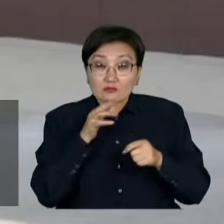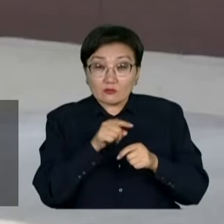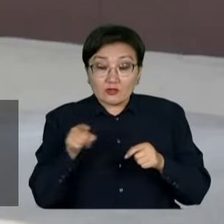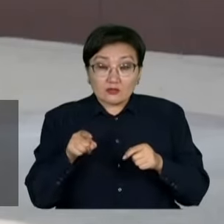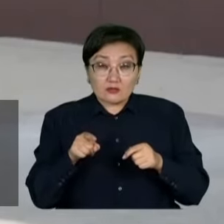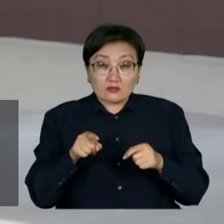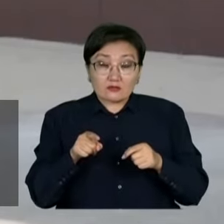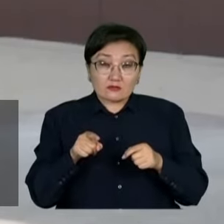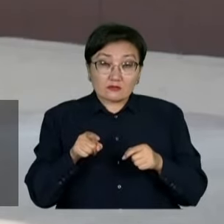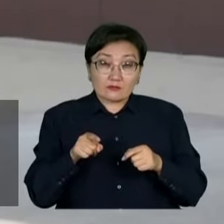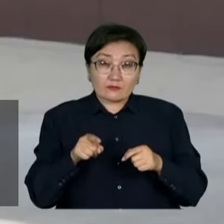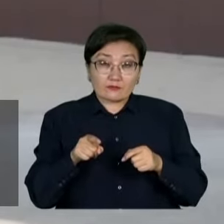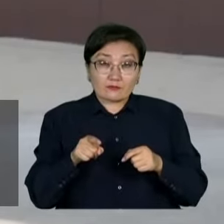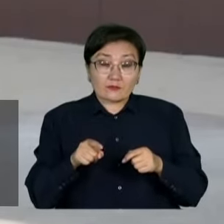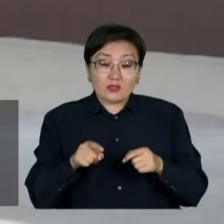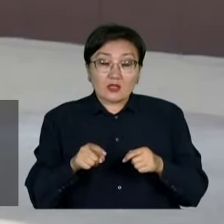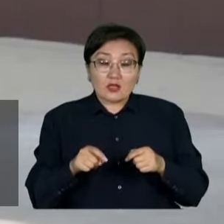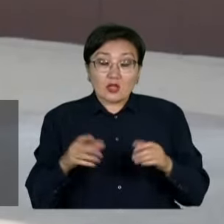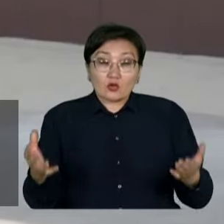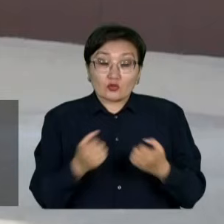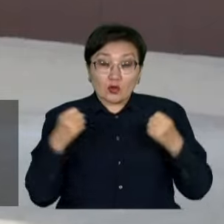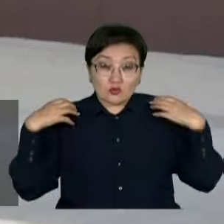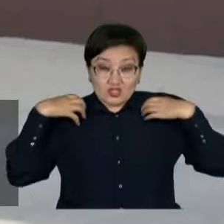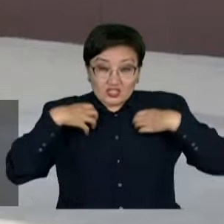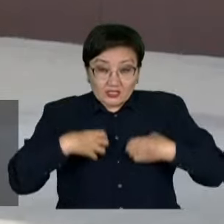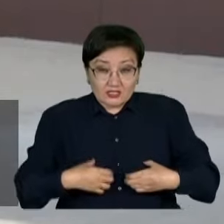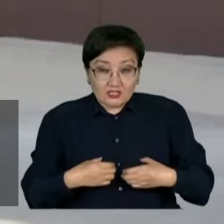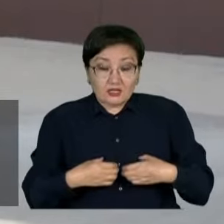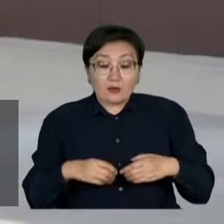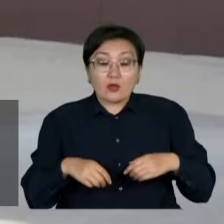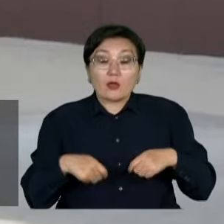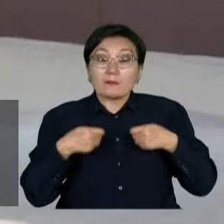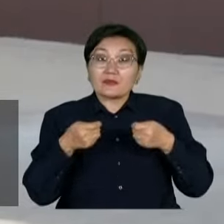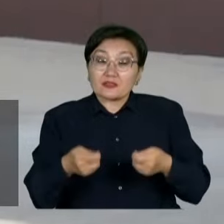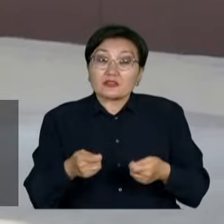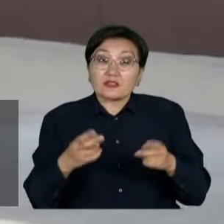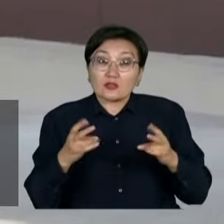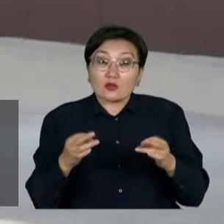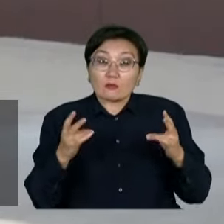желеттері қоса берілген, бірақ алайда ол жігіттер